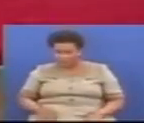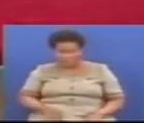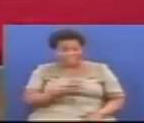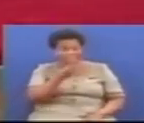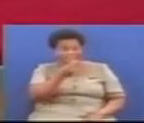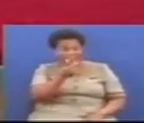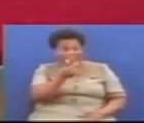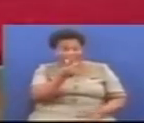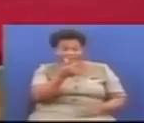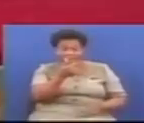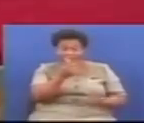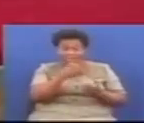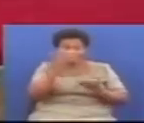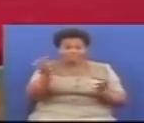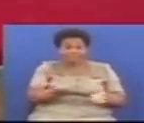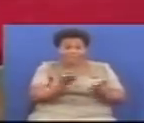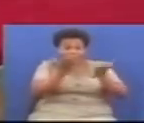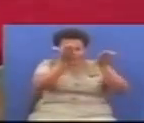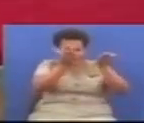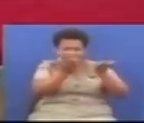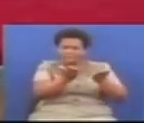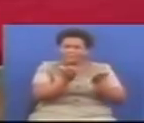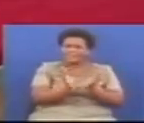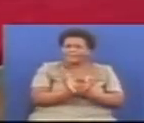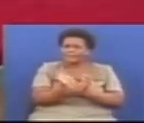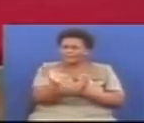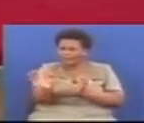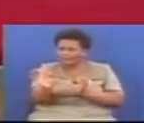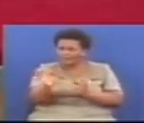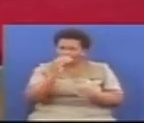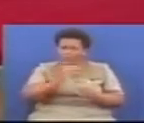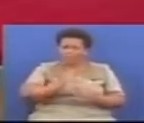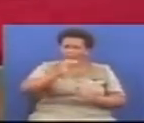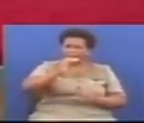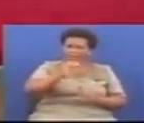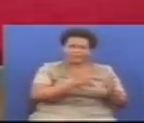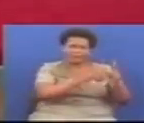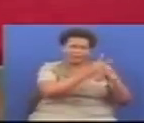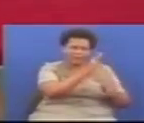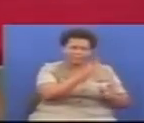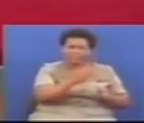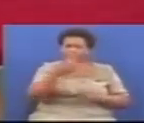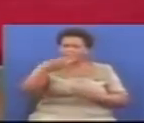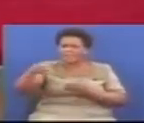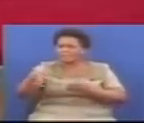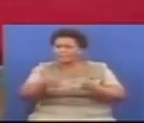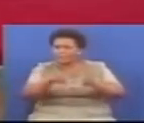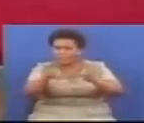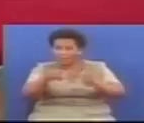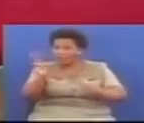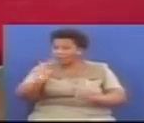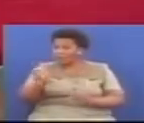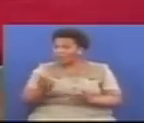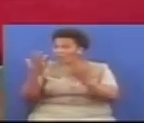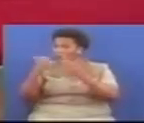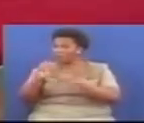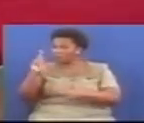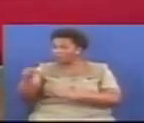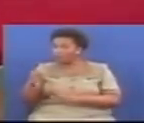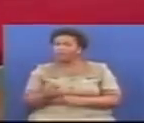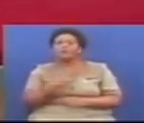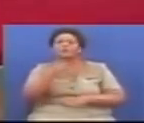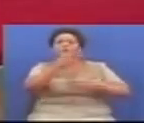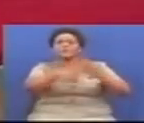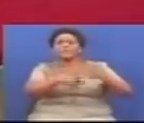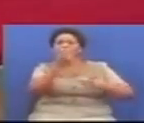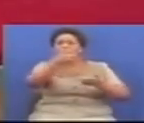inapohusika na uendeshaji, kama ni halmashauri ngazi ya kata na vijiji na vitongoji, inahusika. Kwa halmashauri yenye uwezo itaendelea kulipa posho kubwa